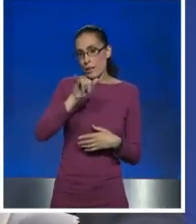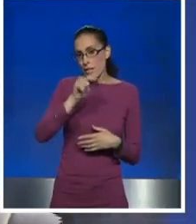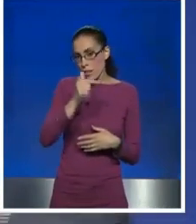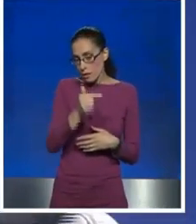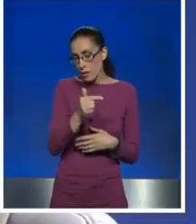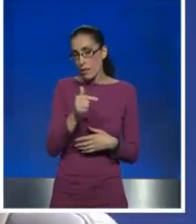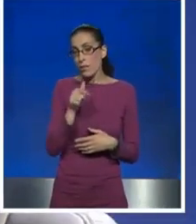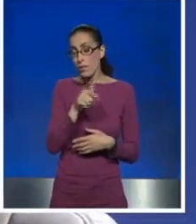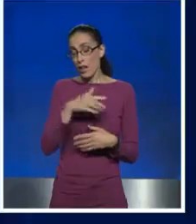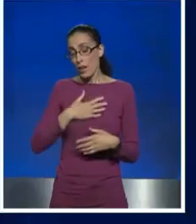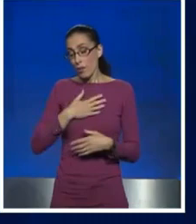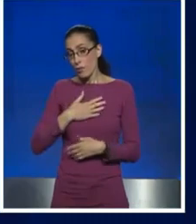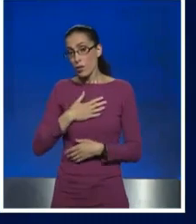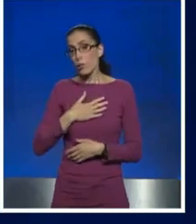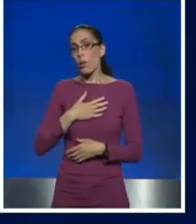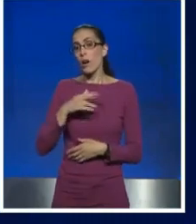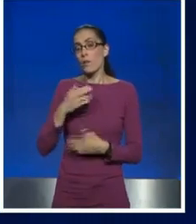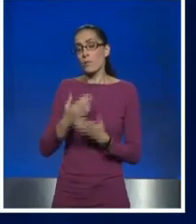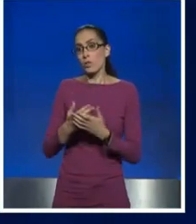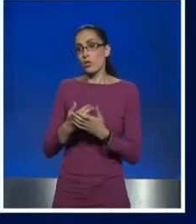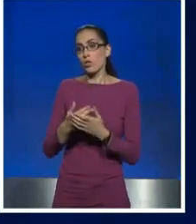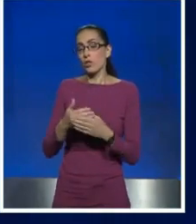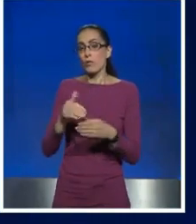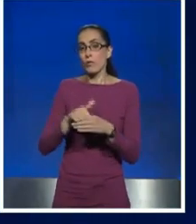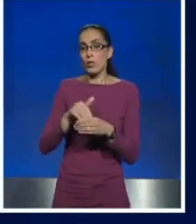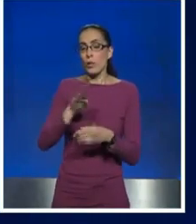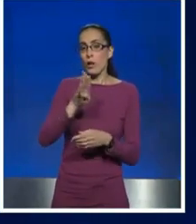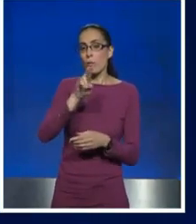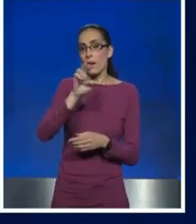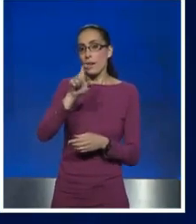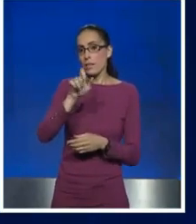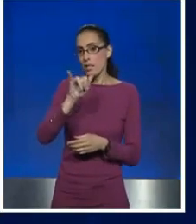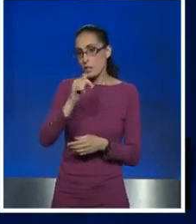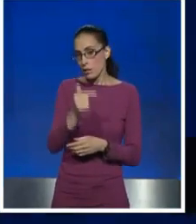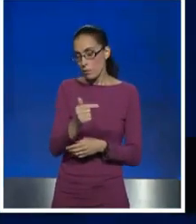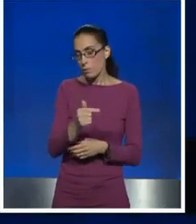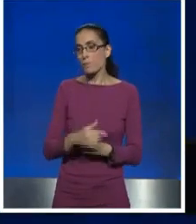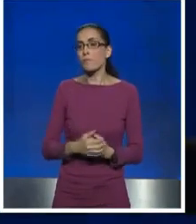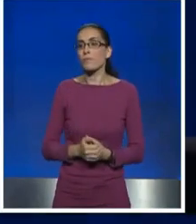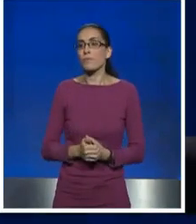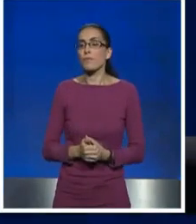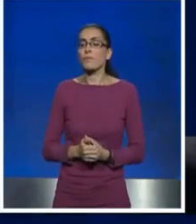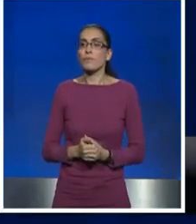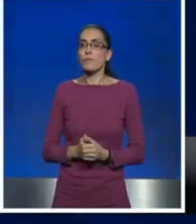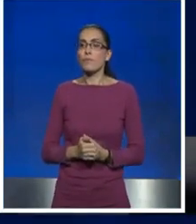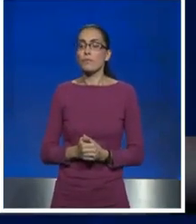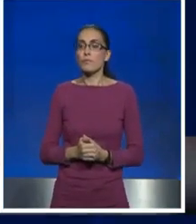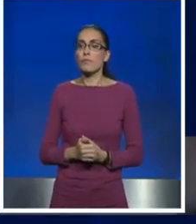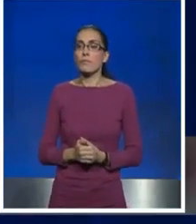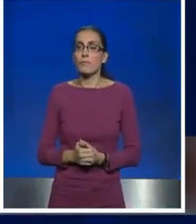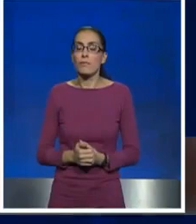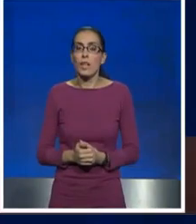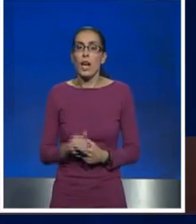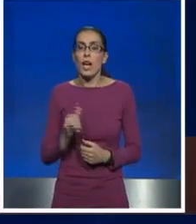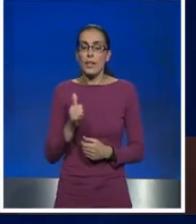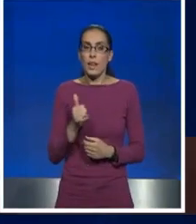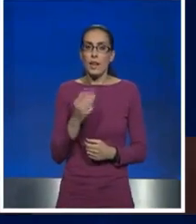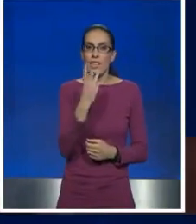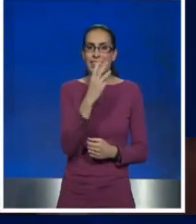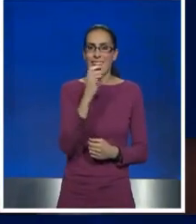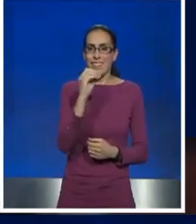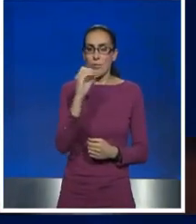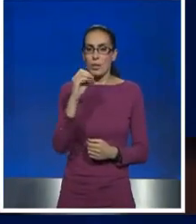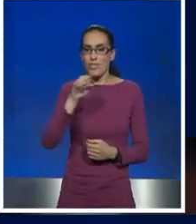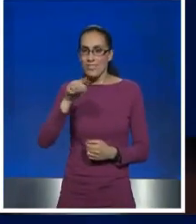Ewropea? Ħareb pur nispjegaw tal-punt għax importanti. Jekk mittel fruħ, jekk mittel ħaddim barrani mur jaħdem